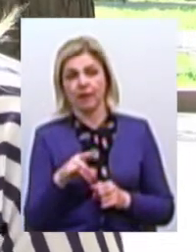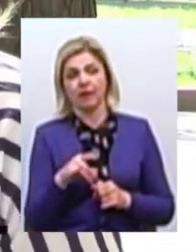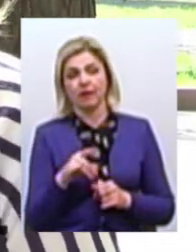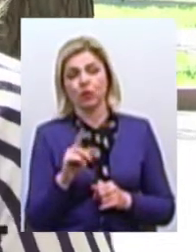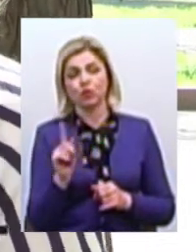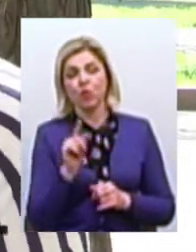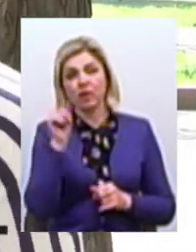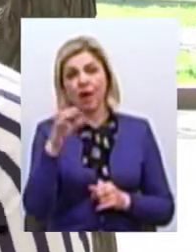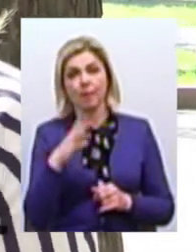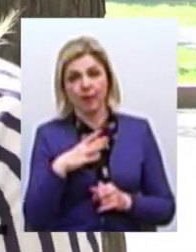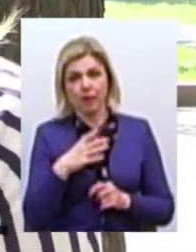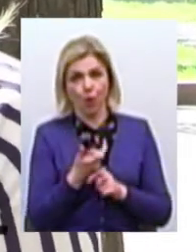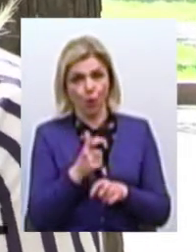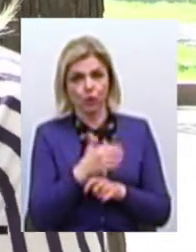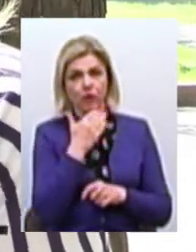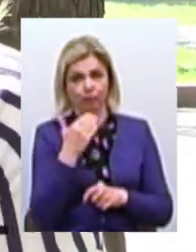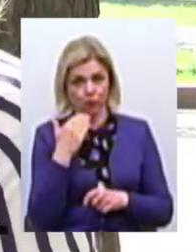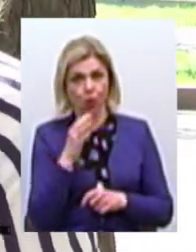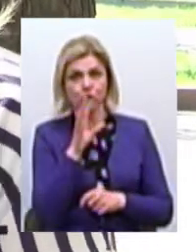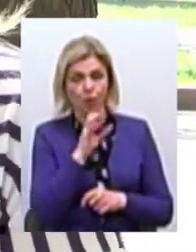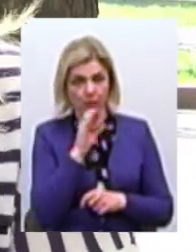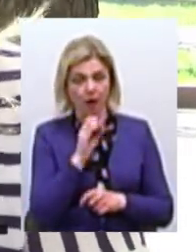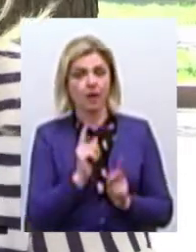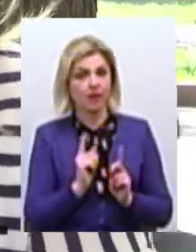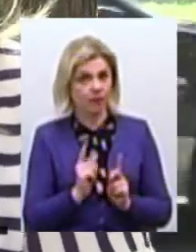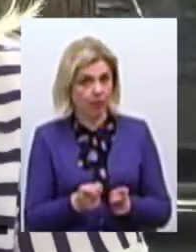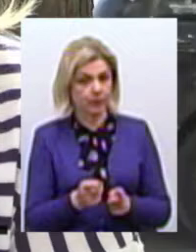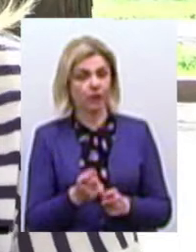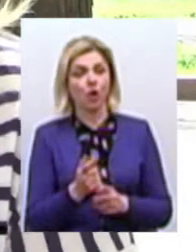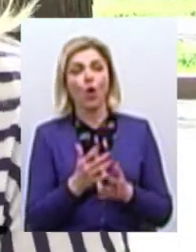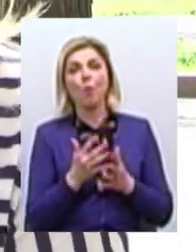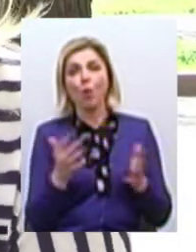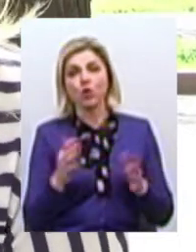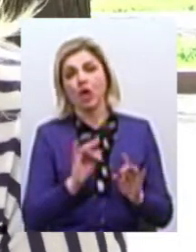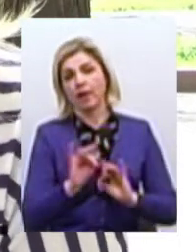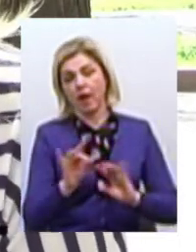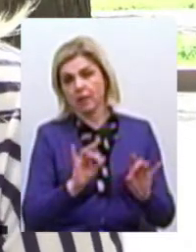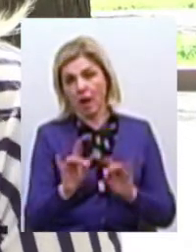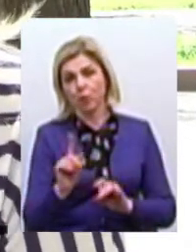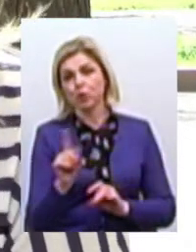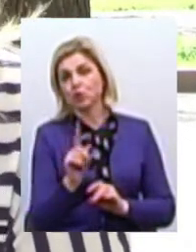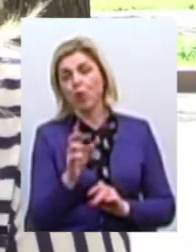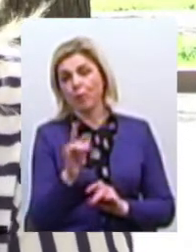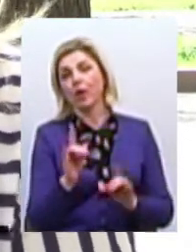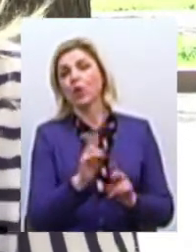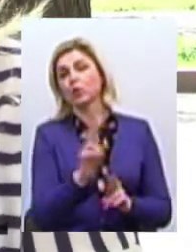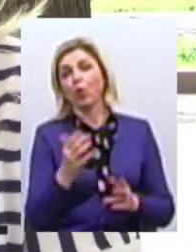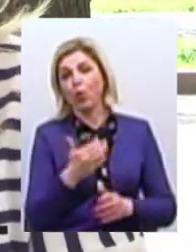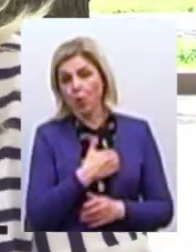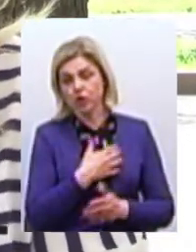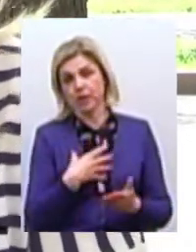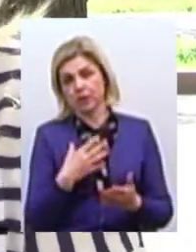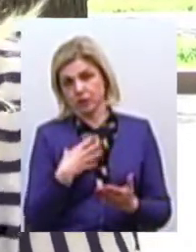там было, там очень много собак. Да, на самом деле, там очень много. Значит, больше рекламу, чтобы, может, там кто-то, кто хочет себе во